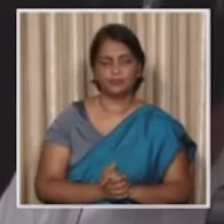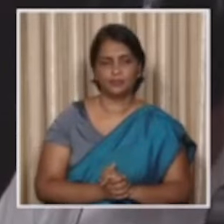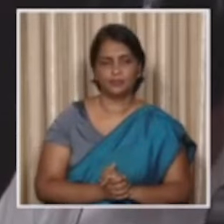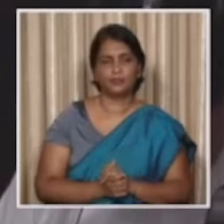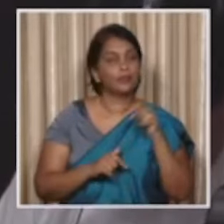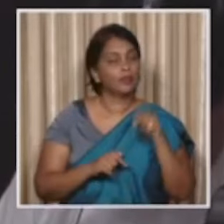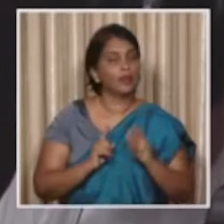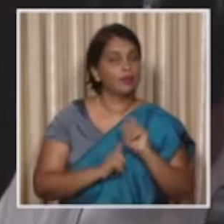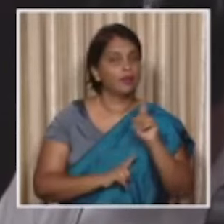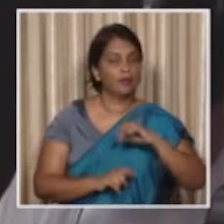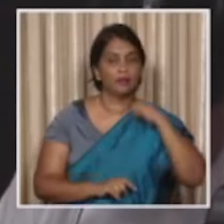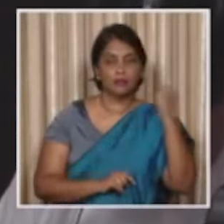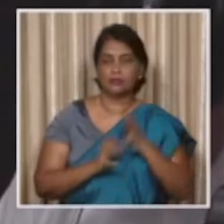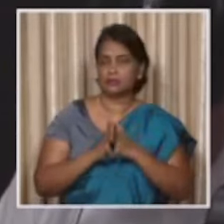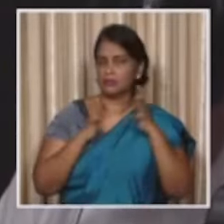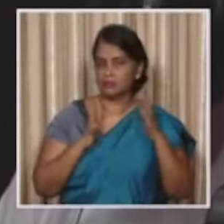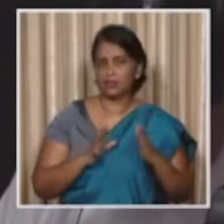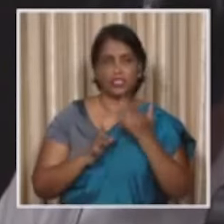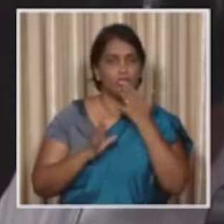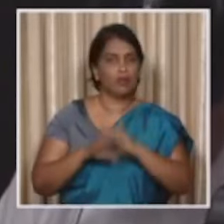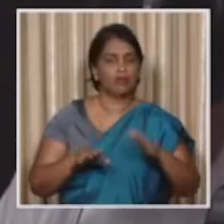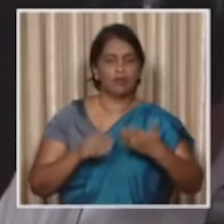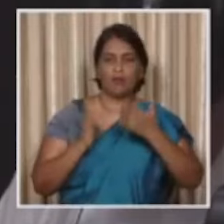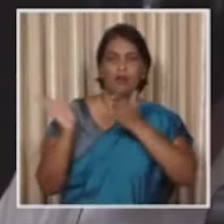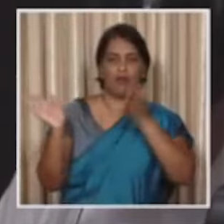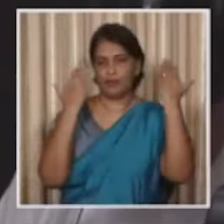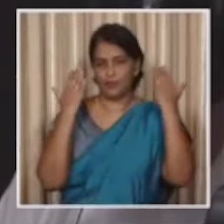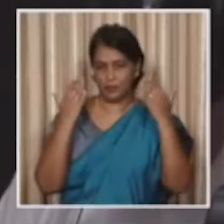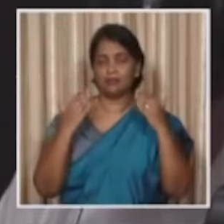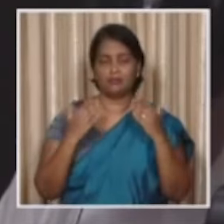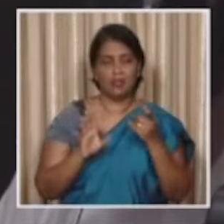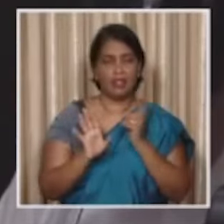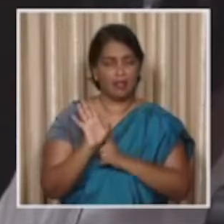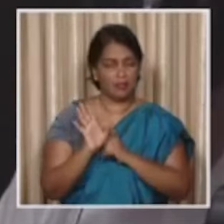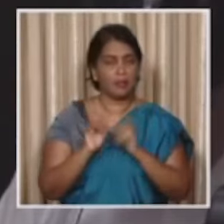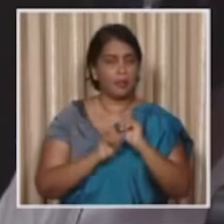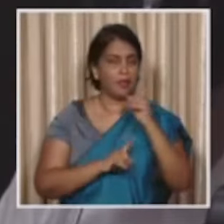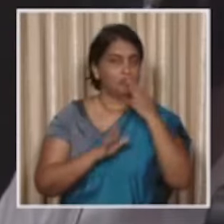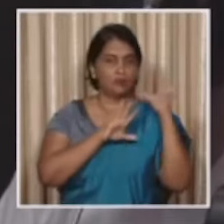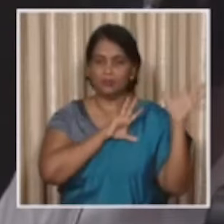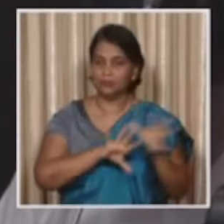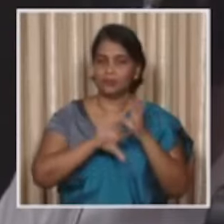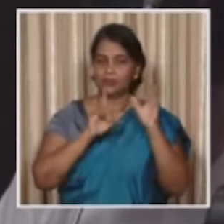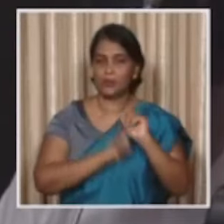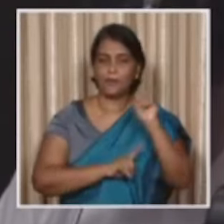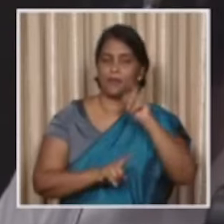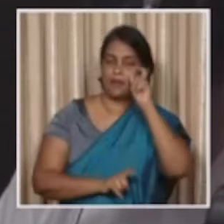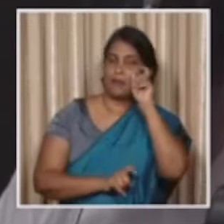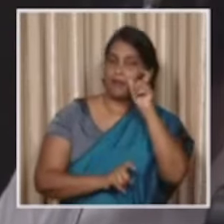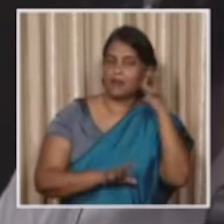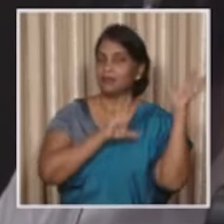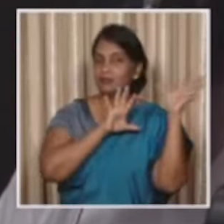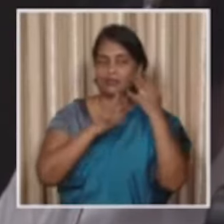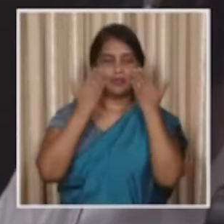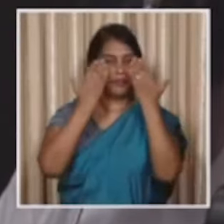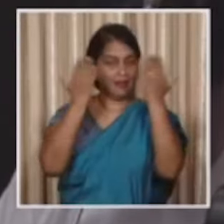දැන් පාර්ලිමේන්තු කතාවලදී වැඩි ප්‍රමාණයක් පාසල් දරුවෝ ඉවත් කරන්න වෙනවා. හැමදාම පාර්ලිමේන්තුවට පාසල් දරුවෝ එනවා, පාර්ලිමේන්තුවේ නරඹන්න ගැලරිය